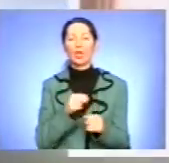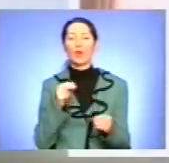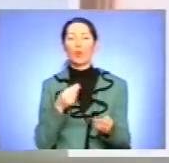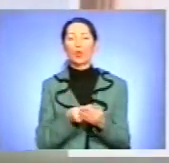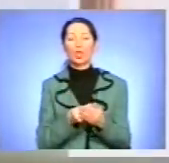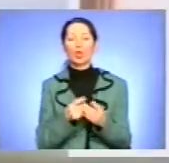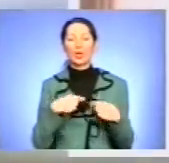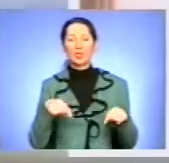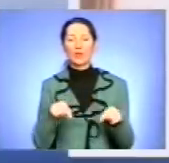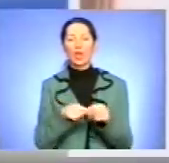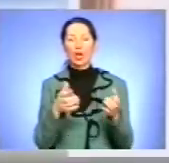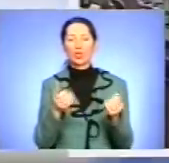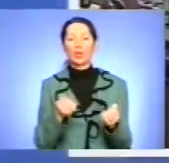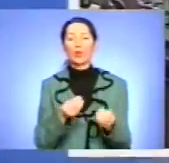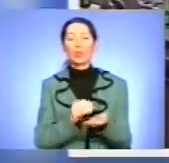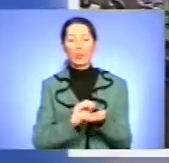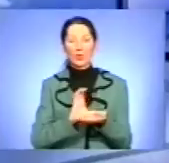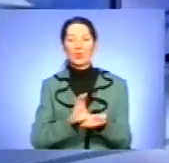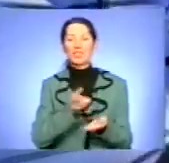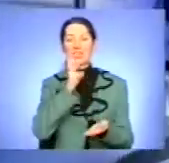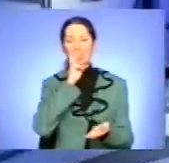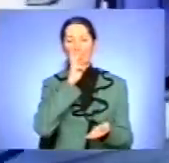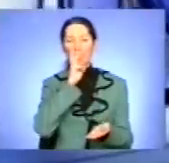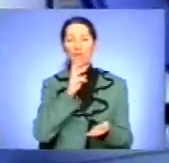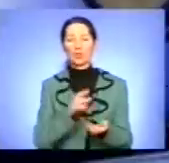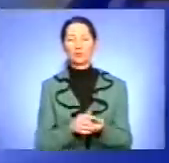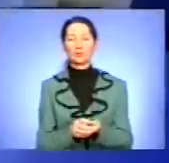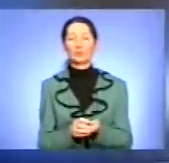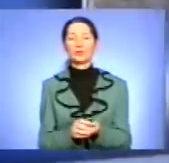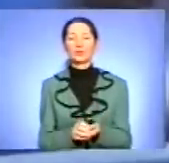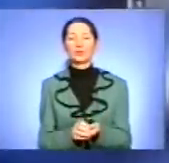сфери отримують підвищені зарплати.